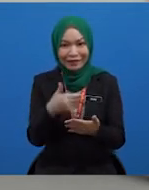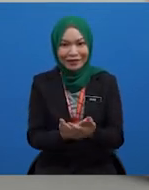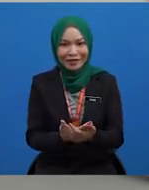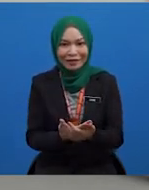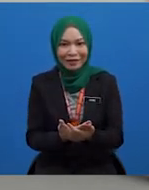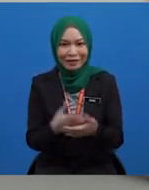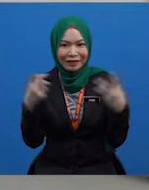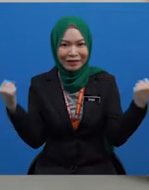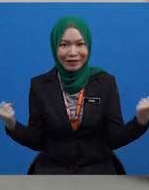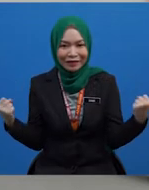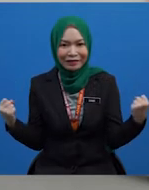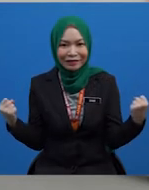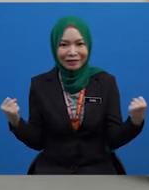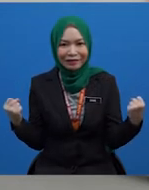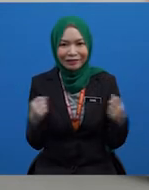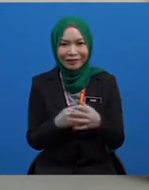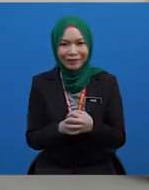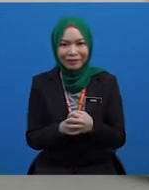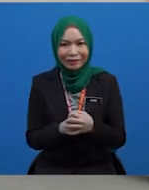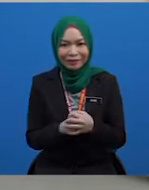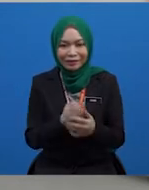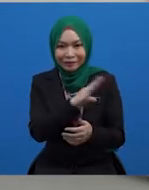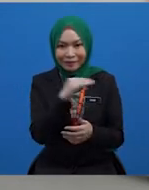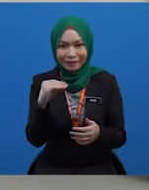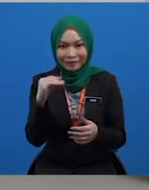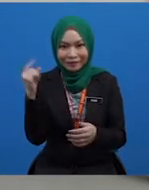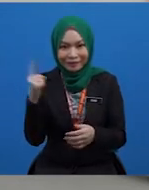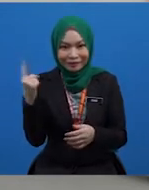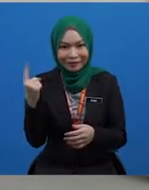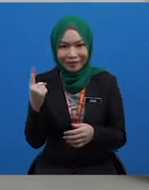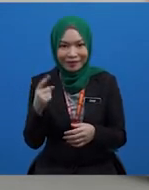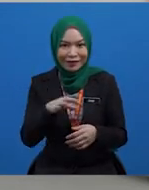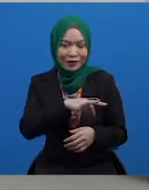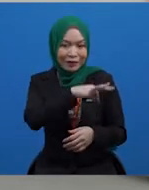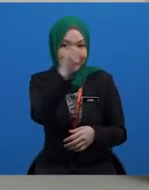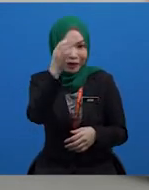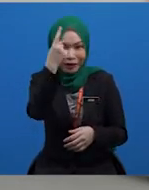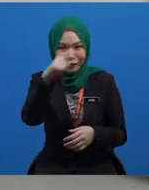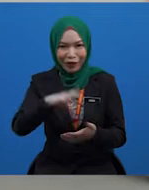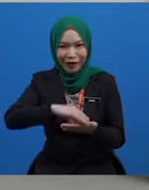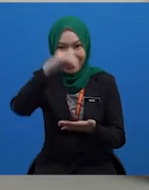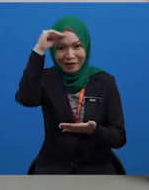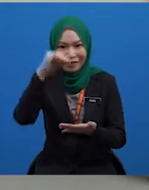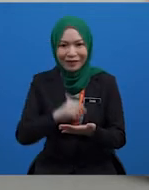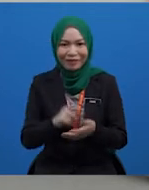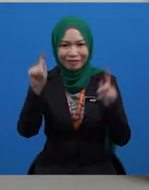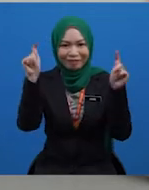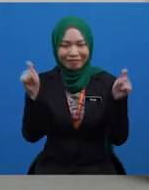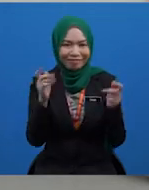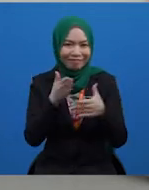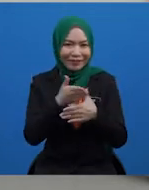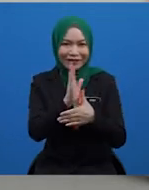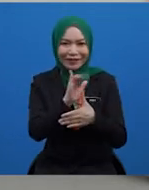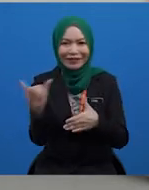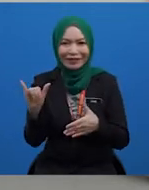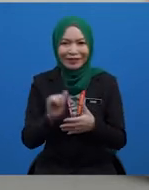pelajar berada dalam keadaan sehat walafiat dan sentiasa bersemangat untuk mempelajari topik seterusnya.